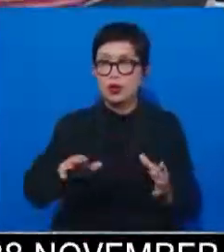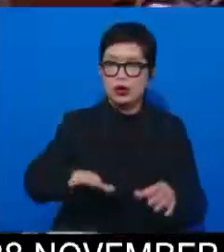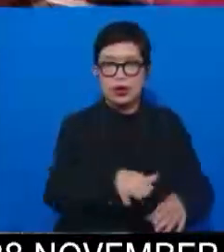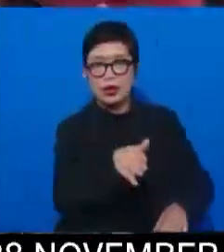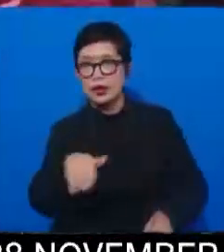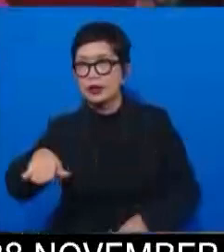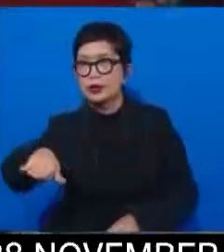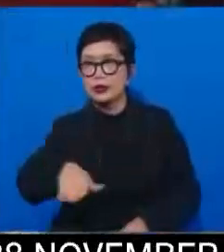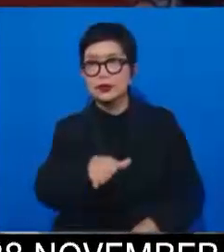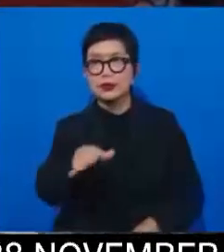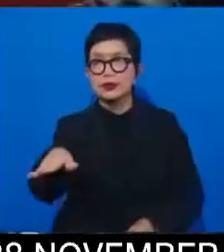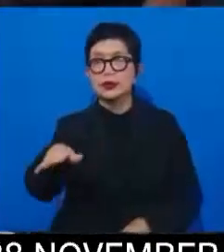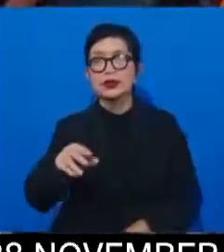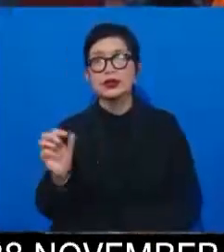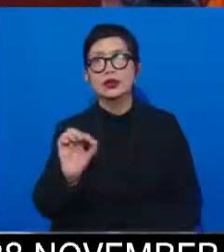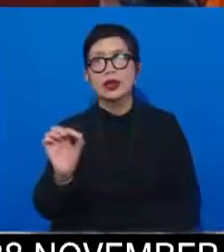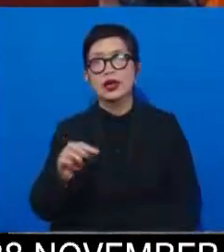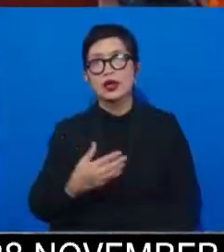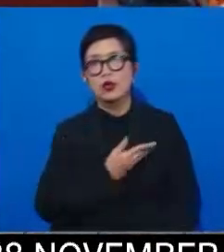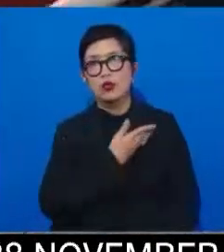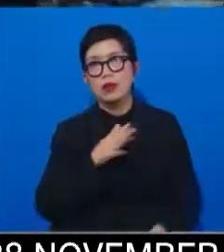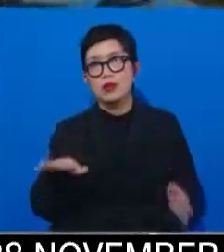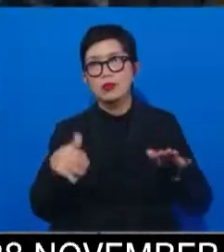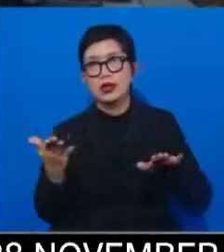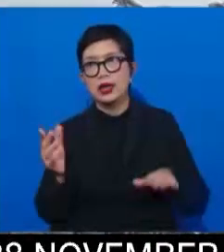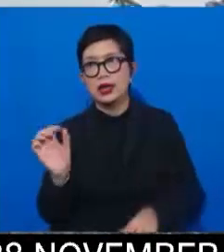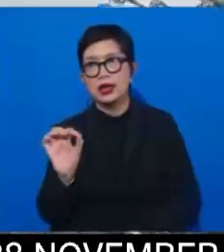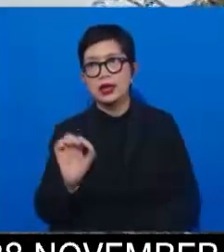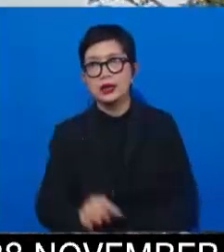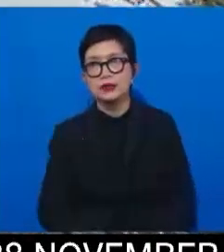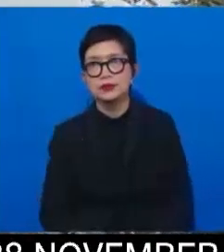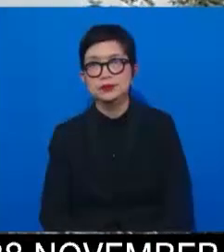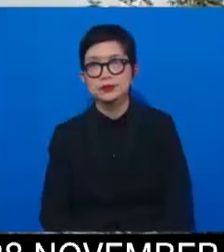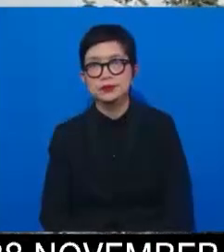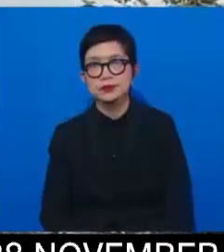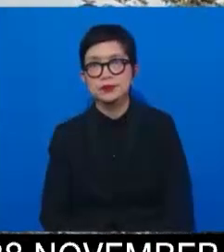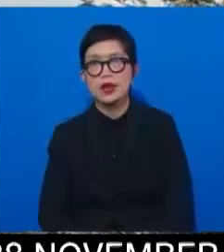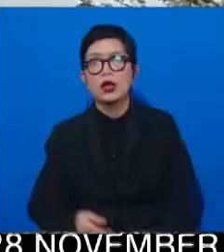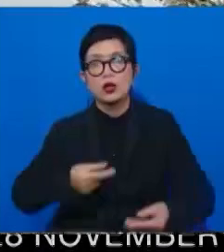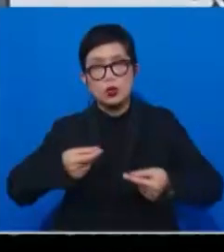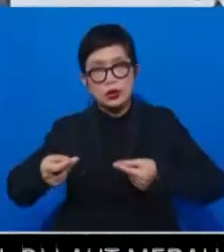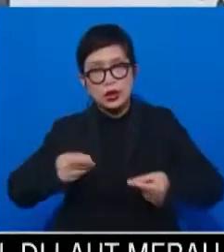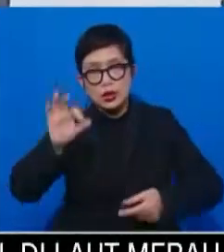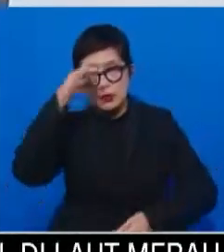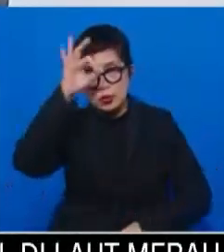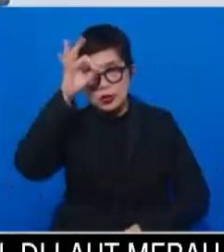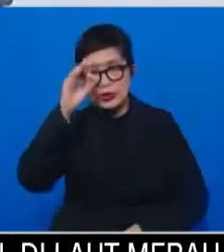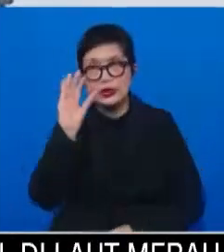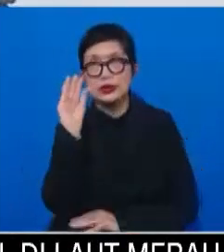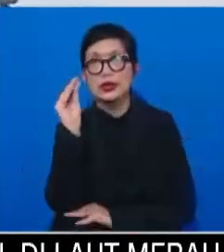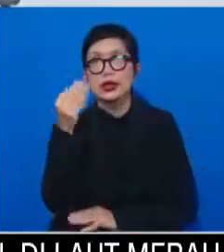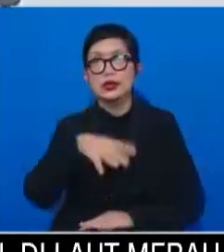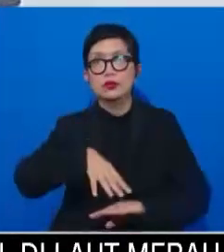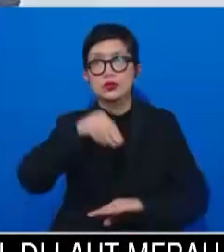jalan. Tidak ada korban jiwa maupun luka dalam insiden kecelakaan ini. Kasus ini ditangani petugas unit laka lantas Polres Jakarta